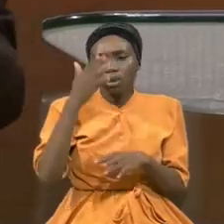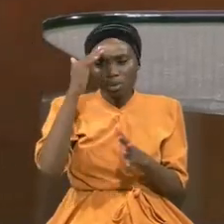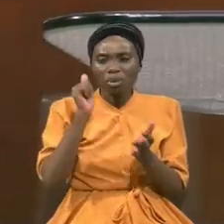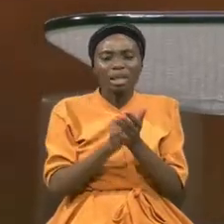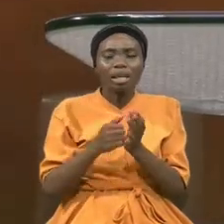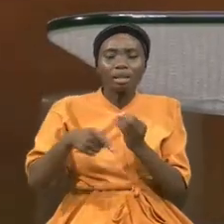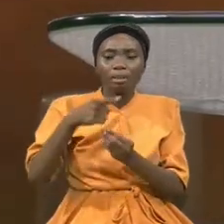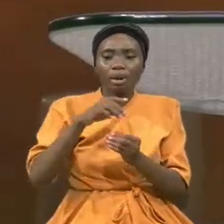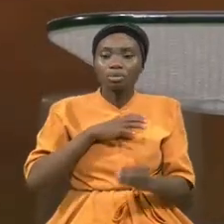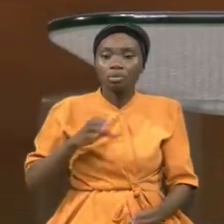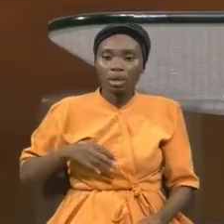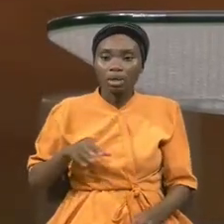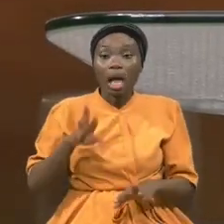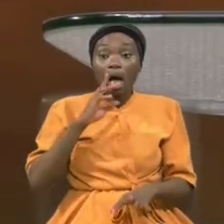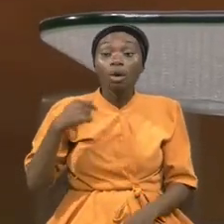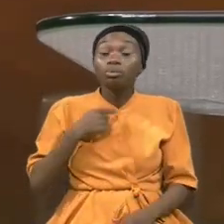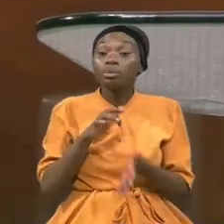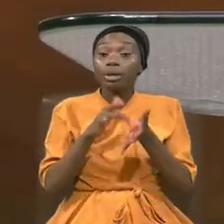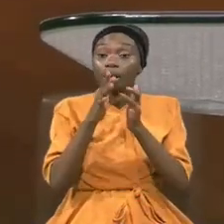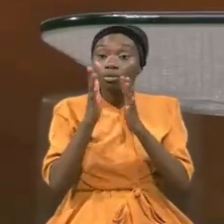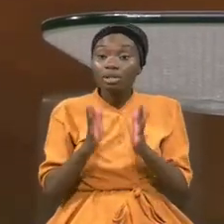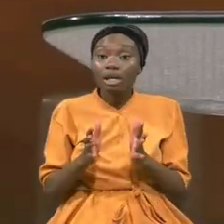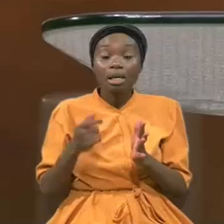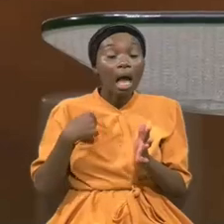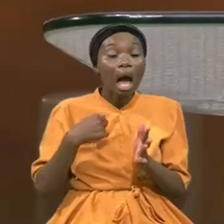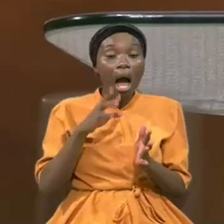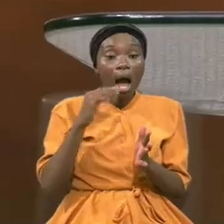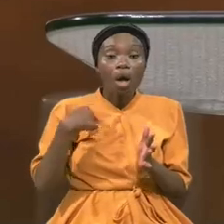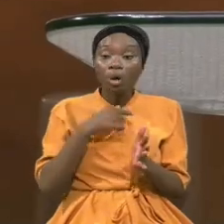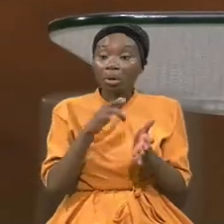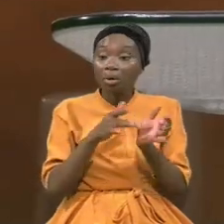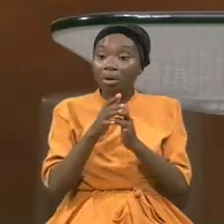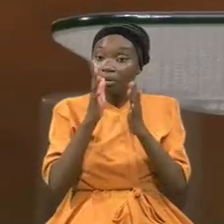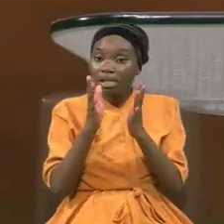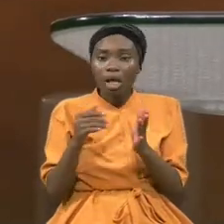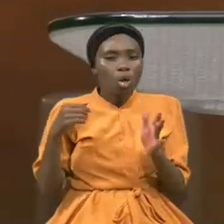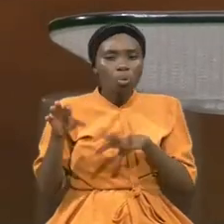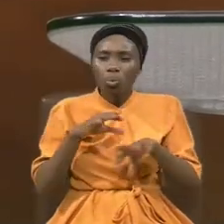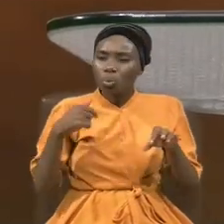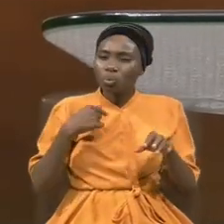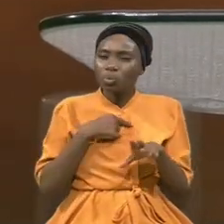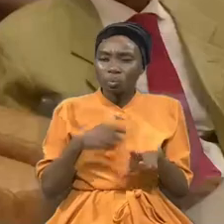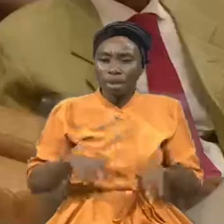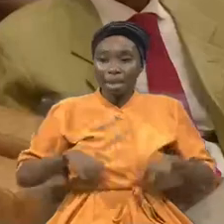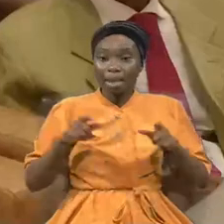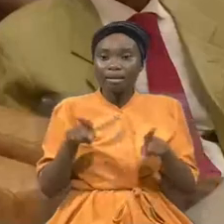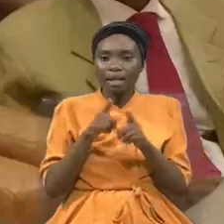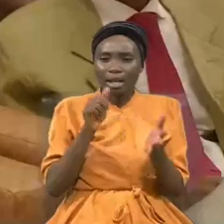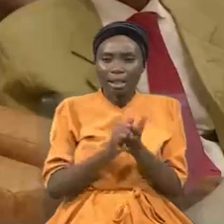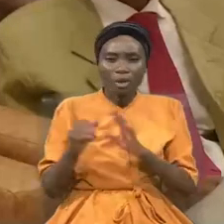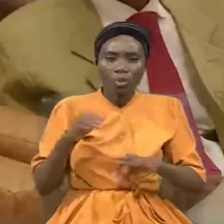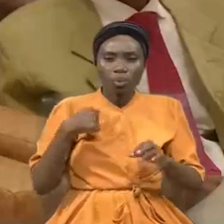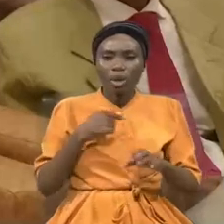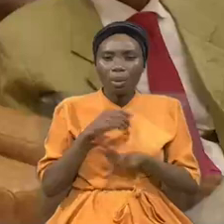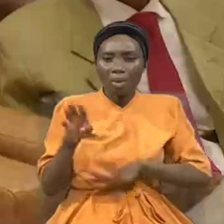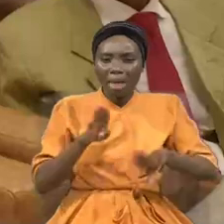Nous connaissons Christ, nous chrétiens. Est-ce que nous sommes chrétiens? Est-ce que nous sommes comme Christ? Est-ce que nous vivons comme ça? Est-ce